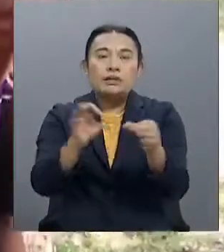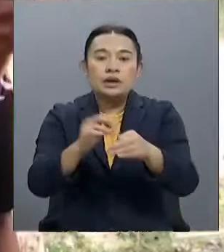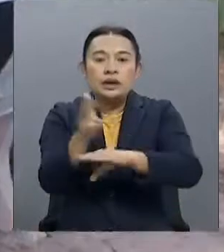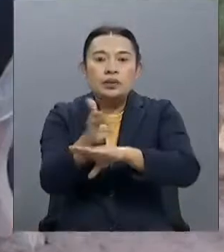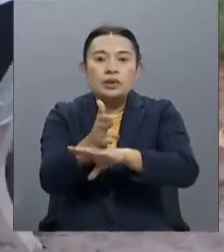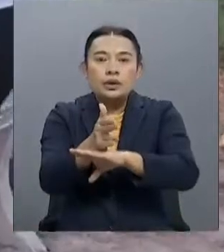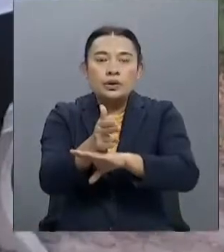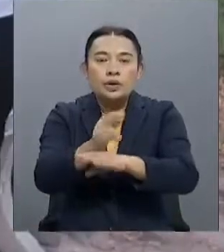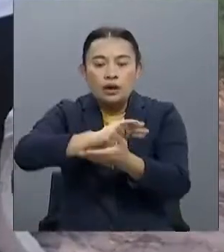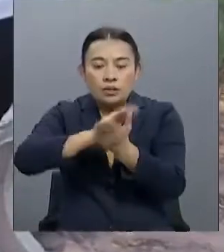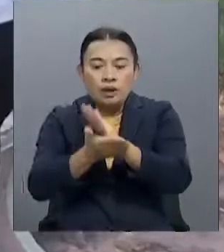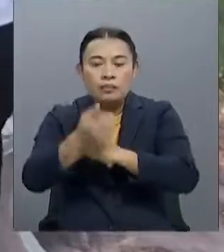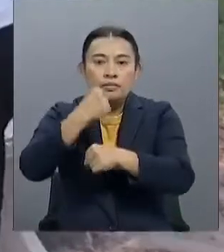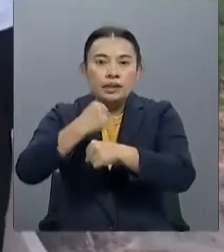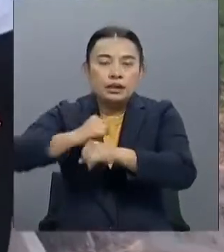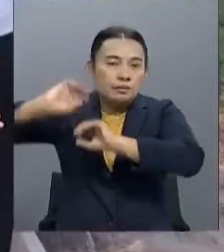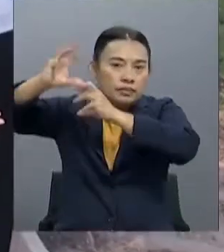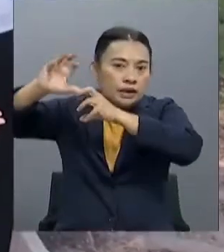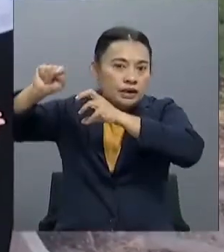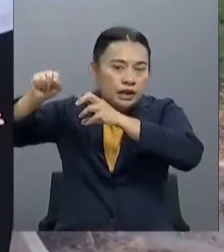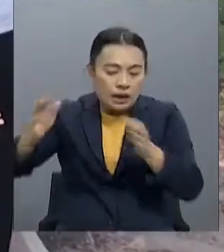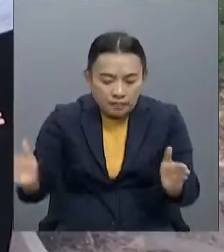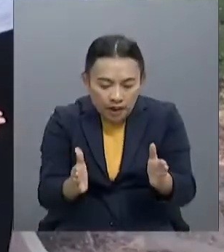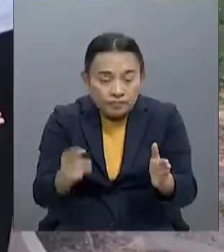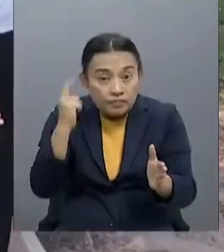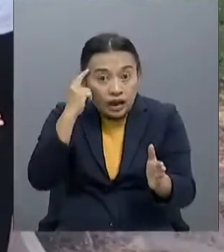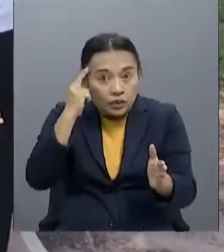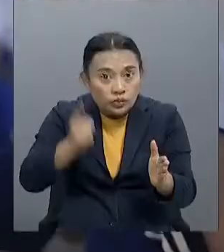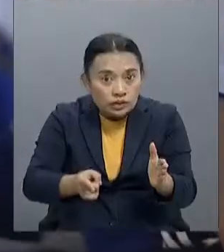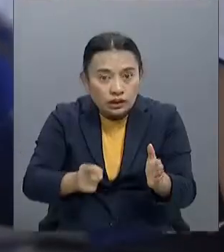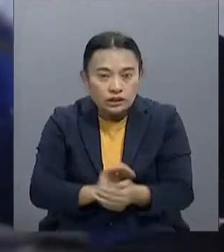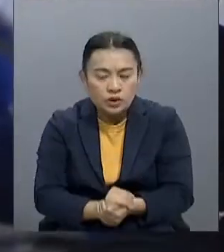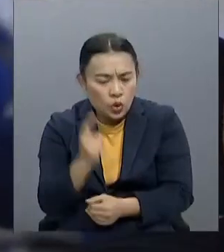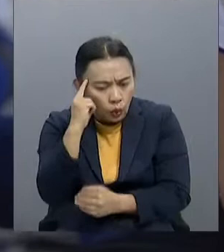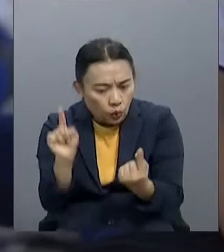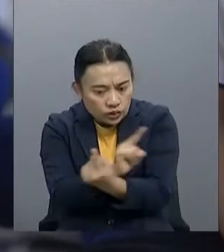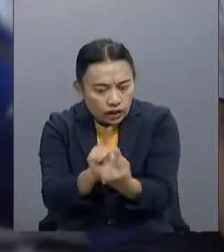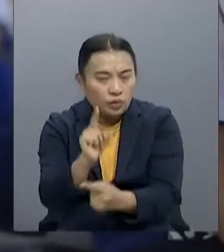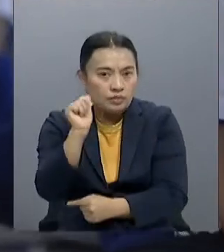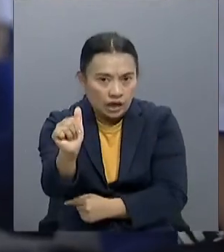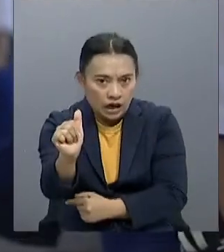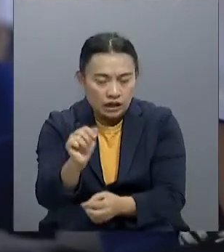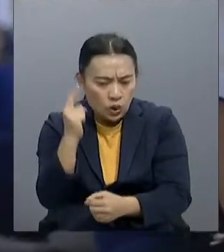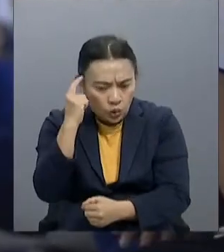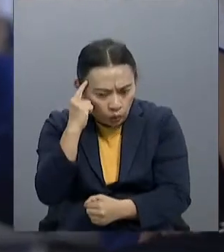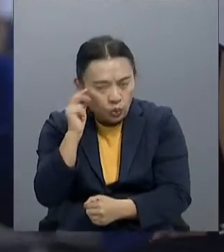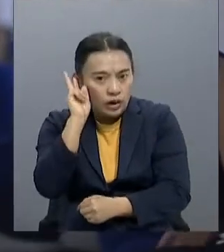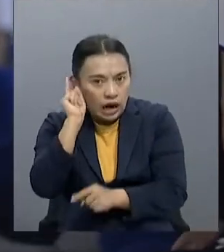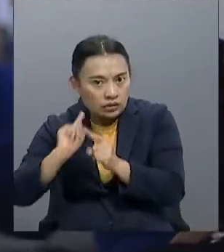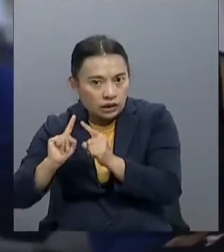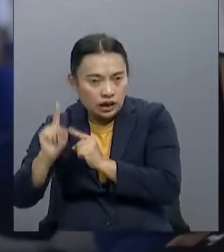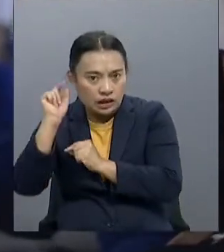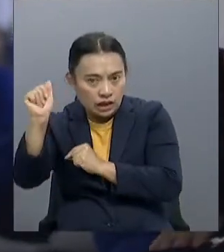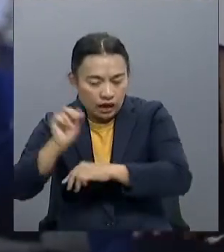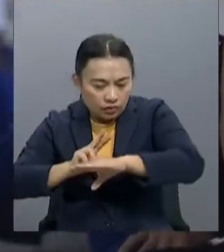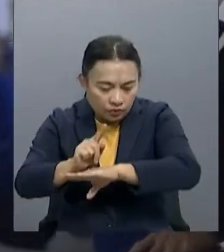ให้เด็กได้เรียนรู้จากสภาพความเป็นจริงอย่างรอบด้านทั้งการรู้เท่าทันสังคมการรู้เท่าทันสื่อและการเท่าทันตน